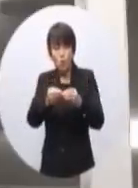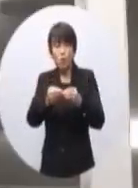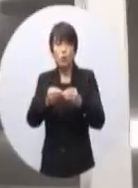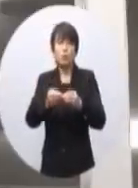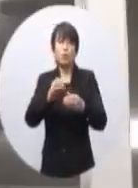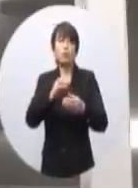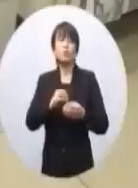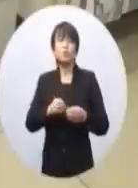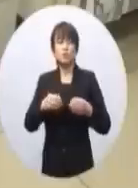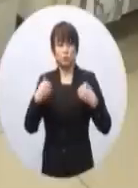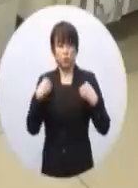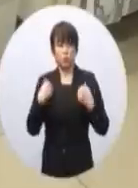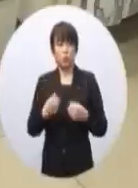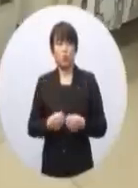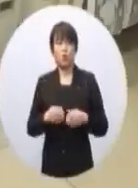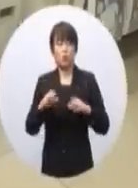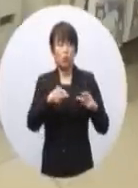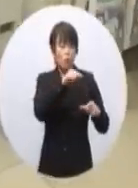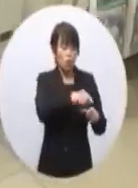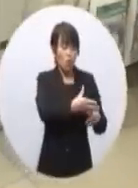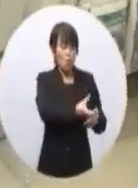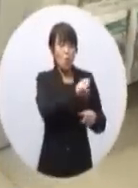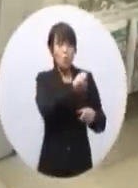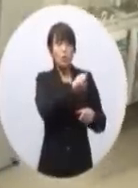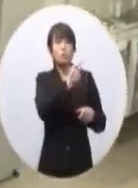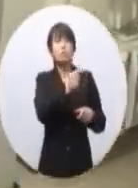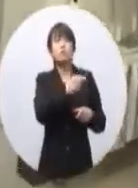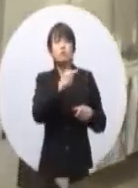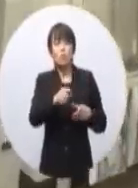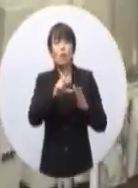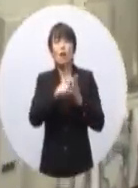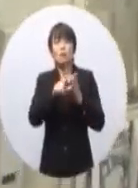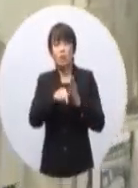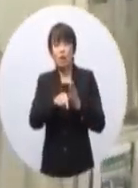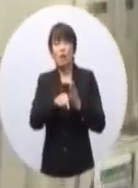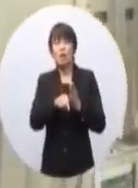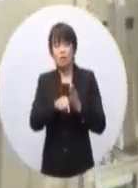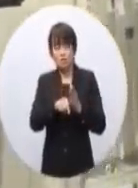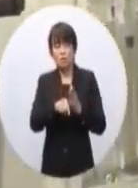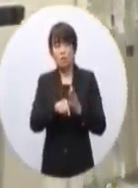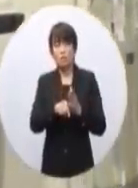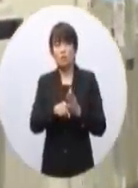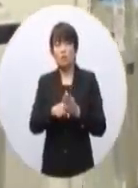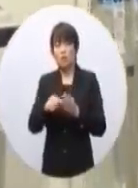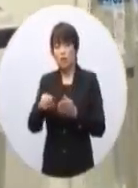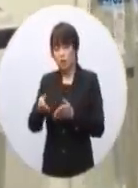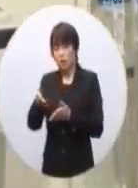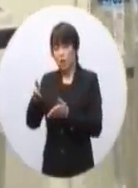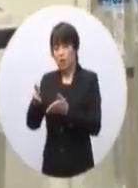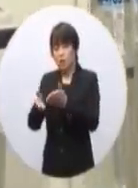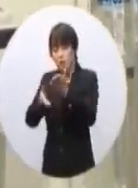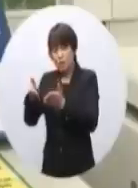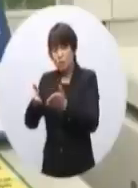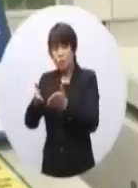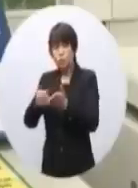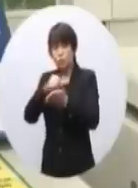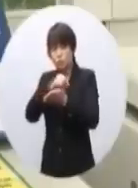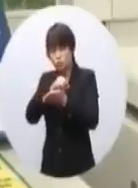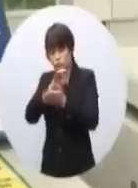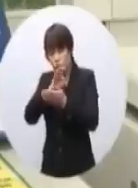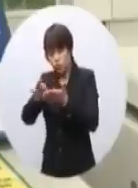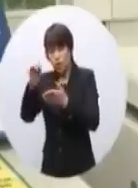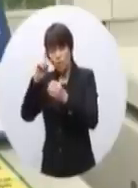ります。すでに住民基本台帳カードをお持ちの方でも、コンビニ交付サービスをご利用いただくためには